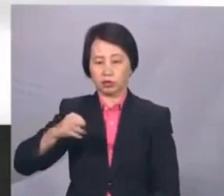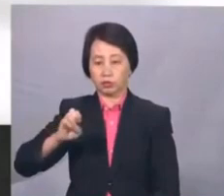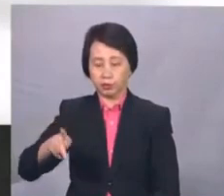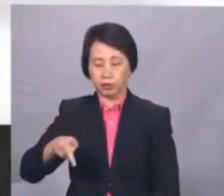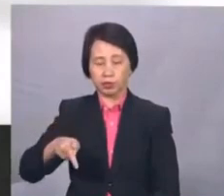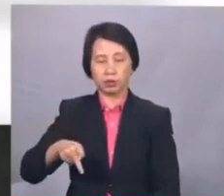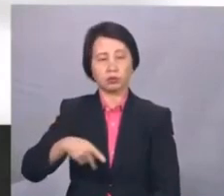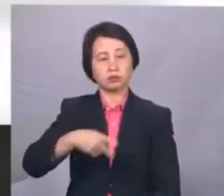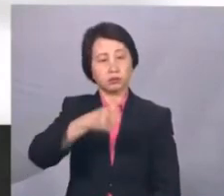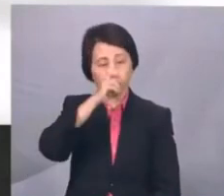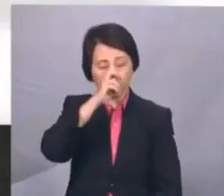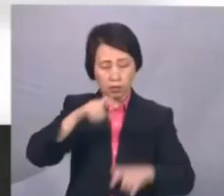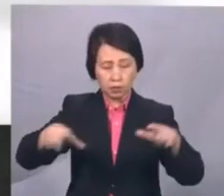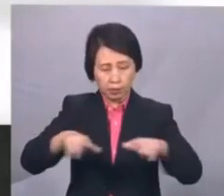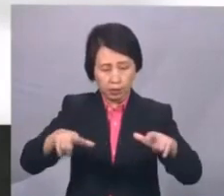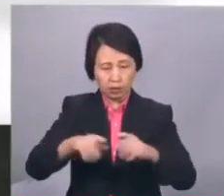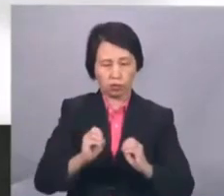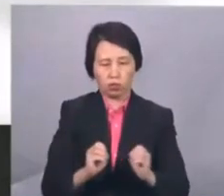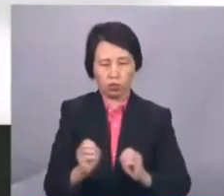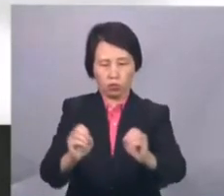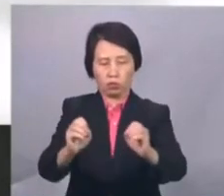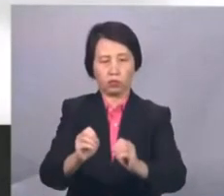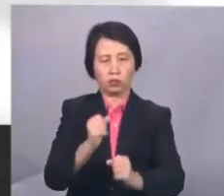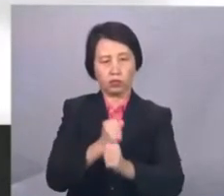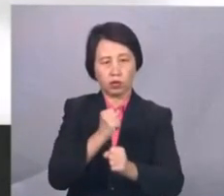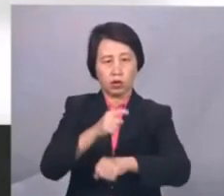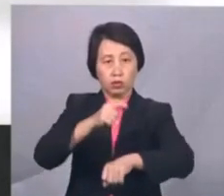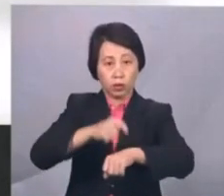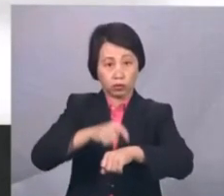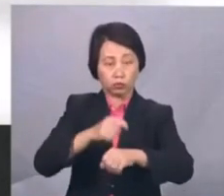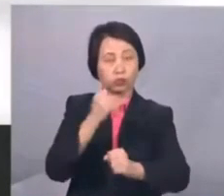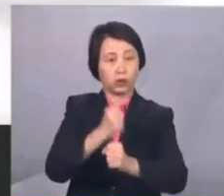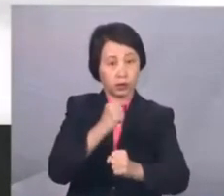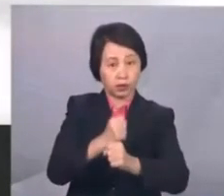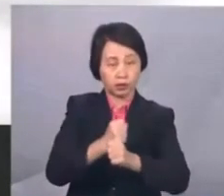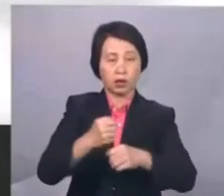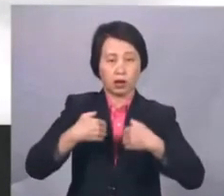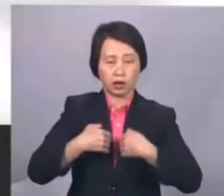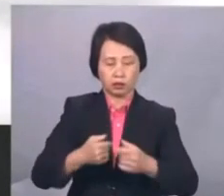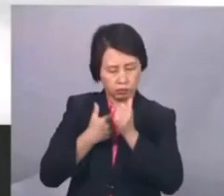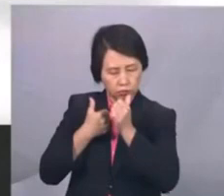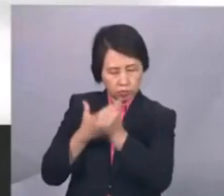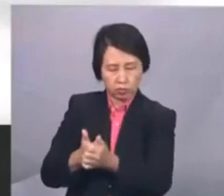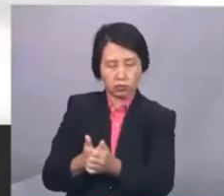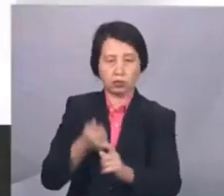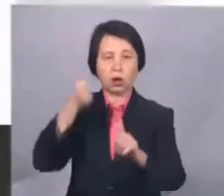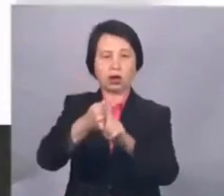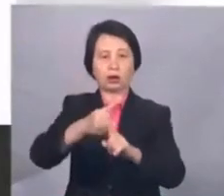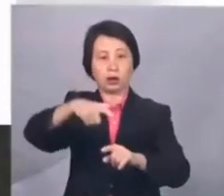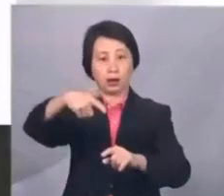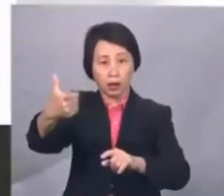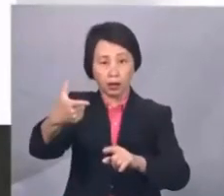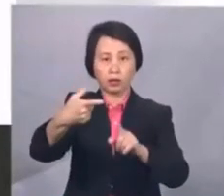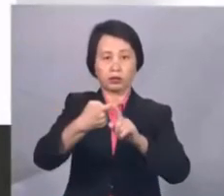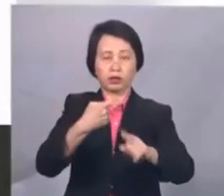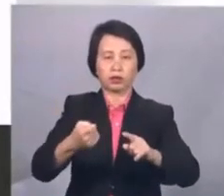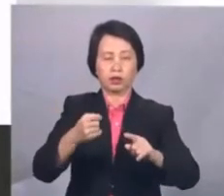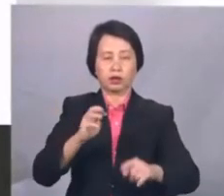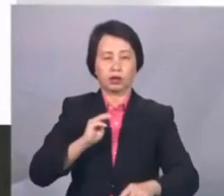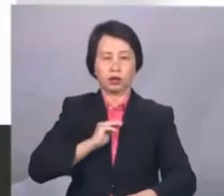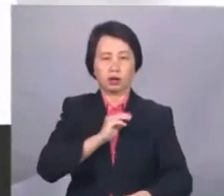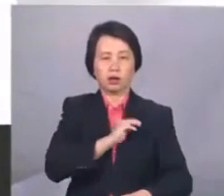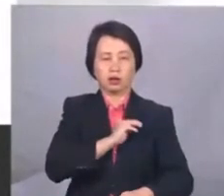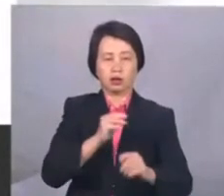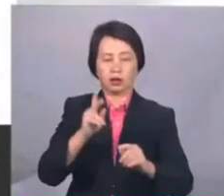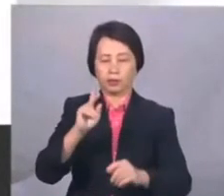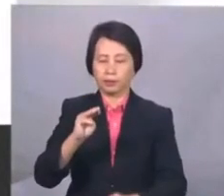turut menegaskan pelaksanaan pengoperasiannya seperti waktu operasi adalah tertakluk kepada arahan lain daripada majelis